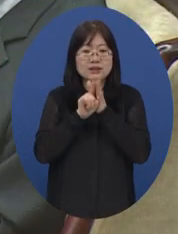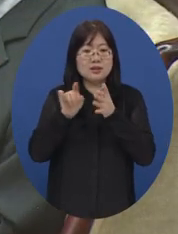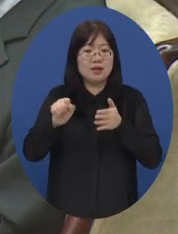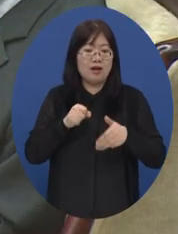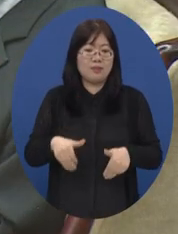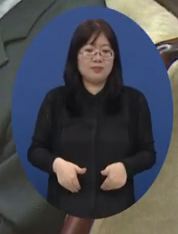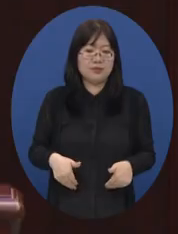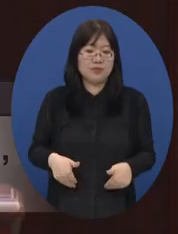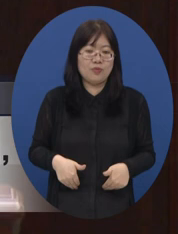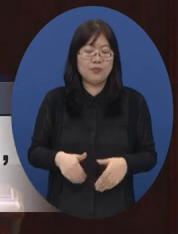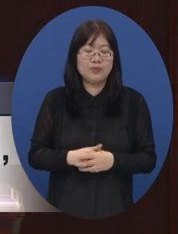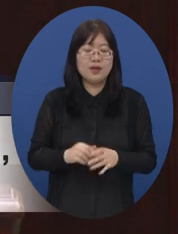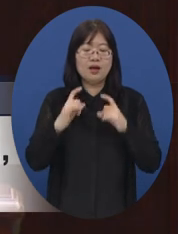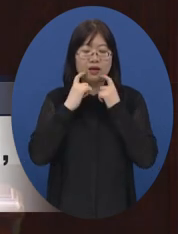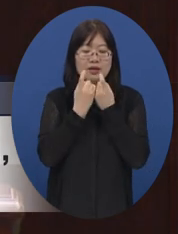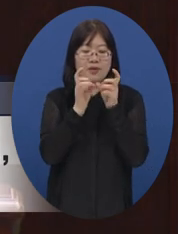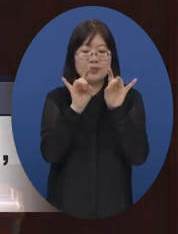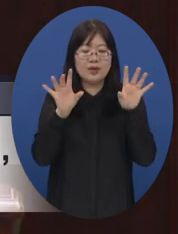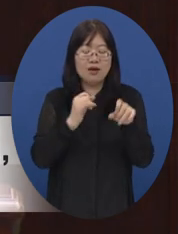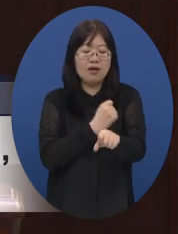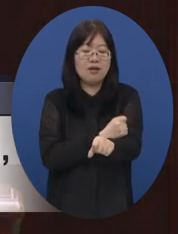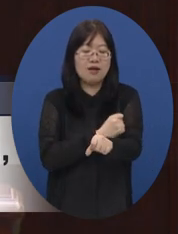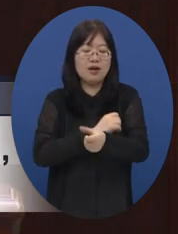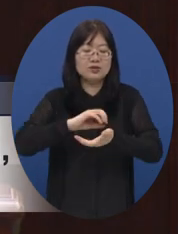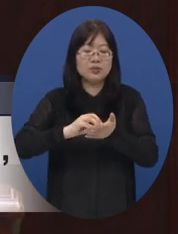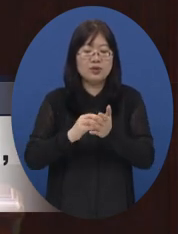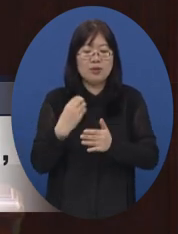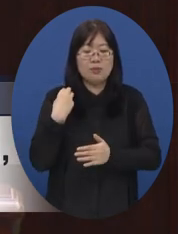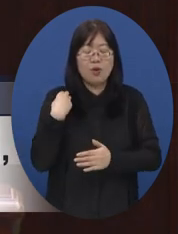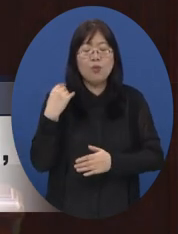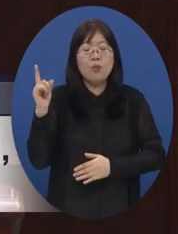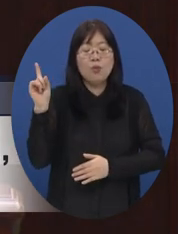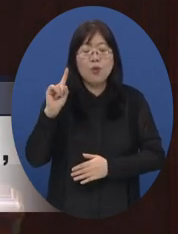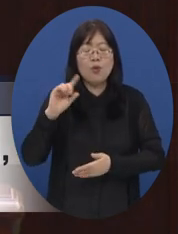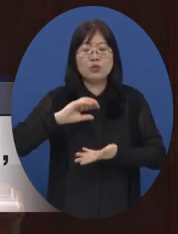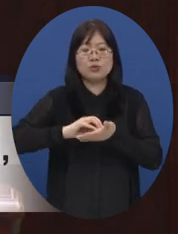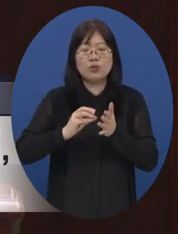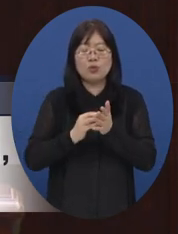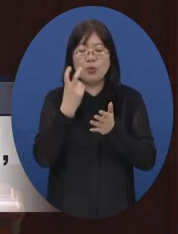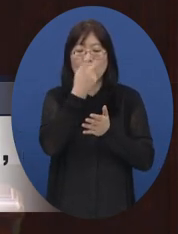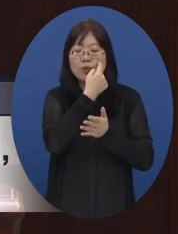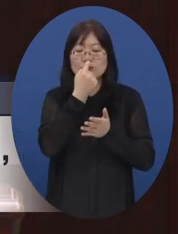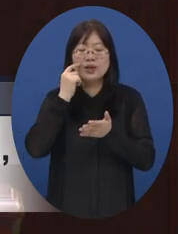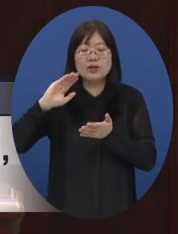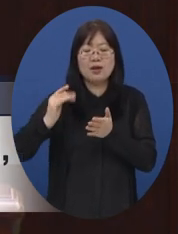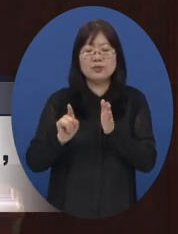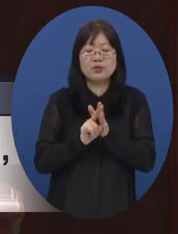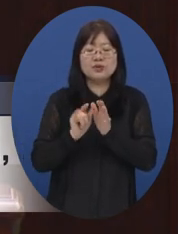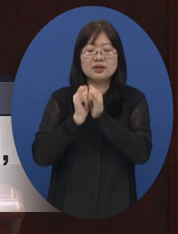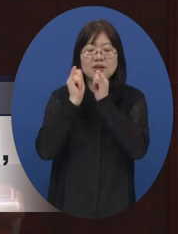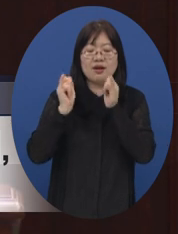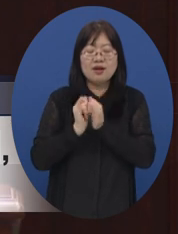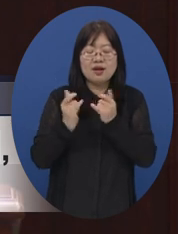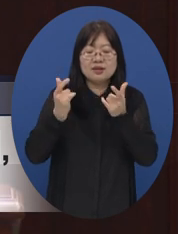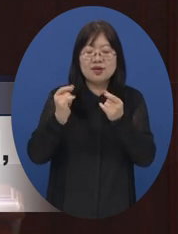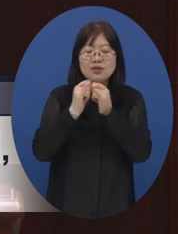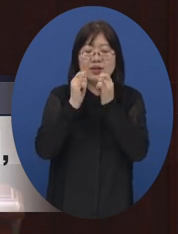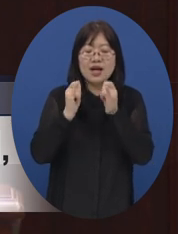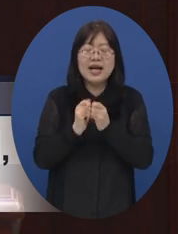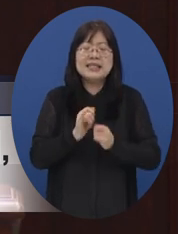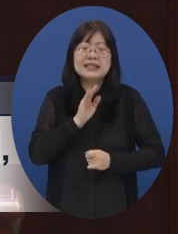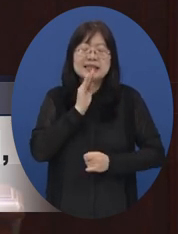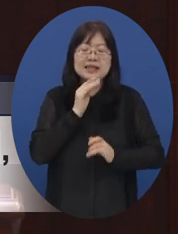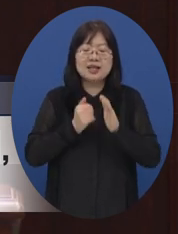답변했습니다 각자가 기여한 만큼 몫이 그래도 상당 정도 보장된다고 믿어지는 사회 그런 사회의 아